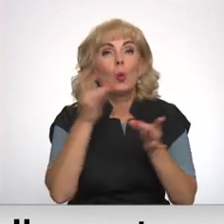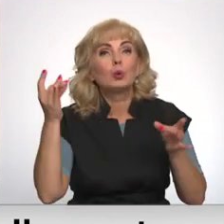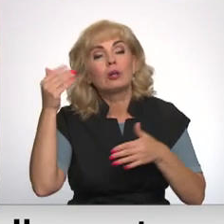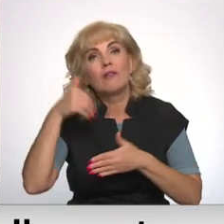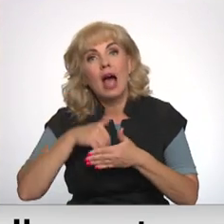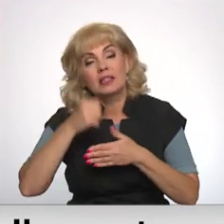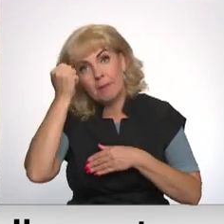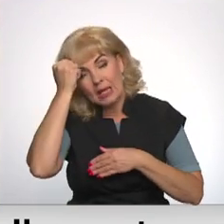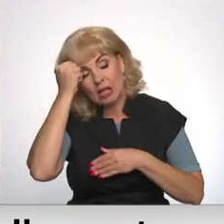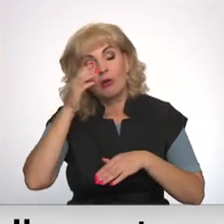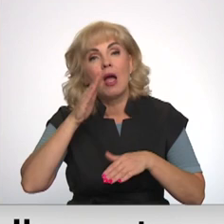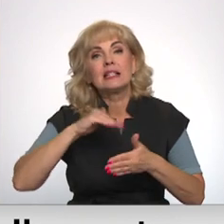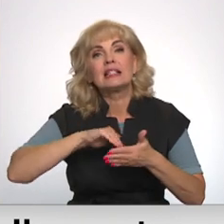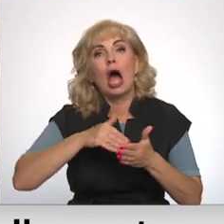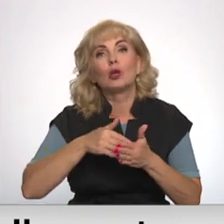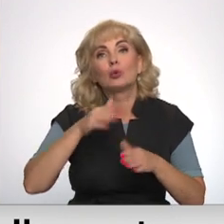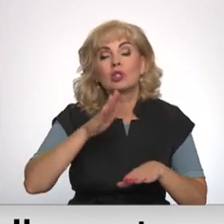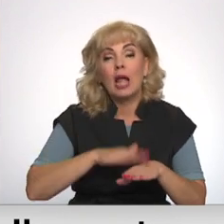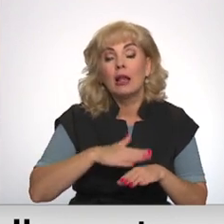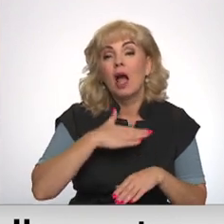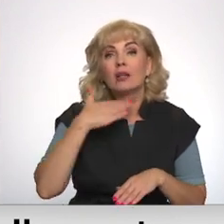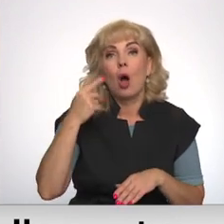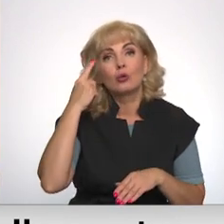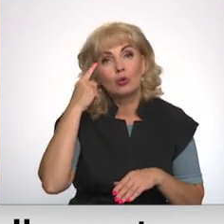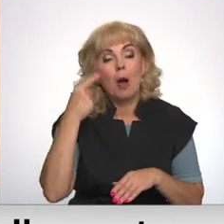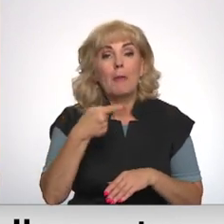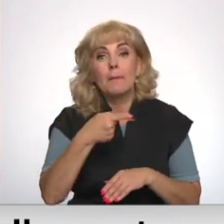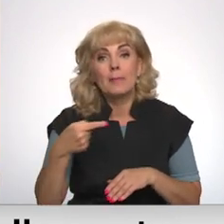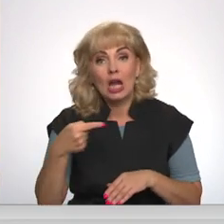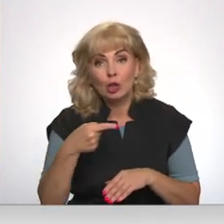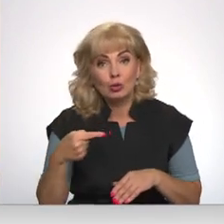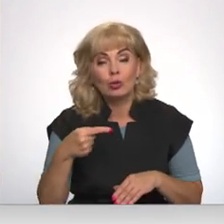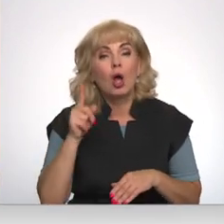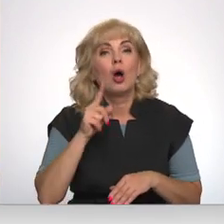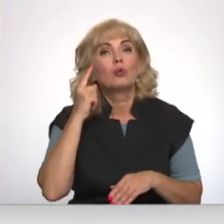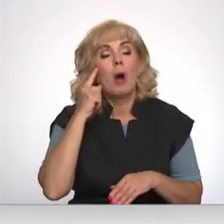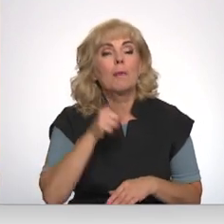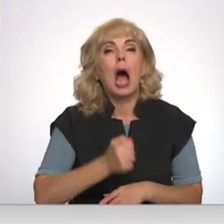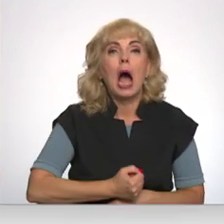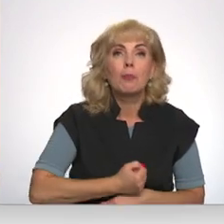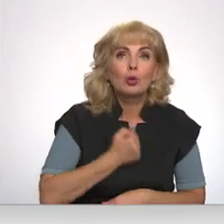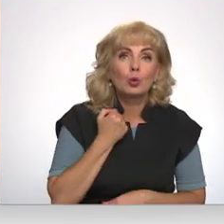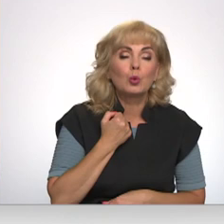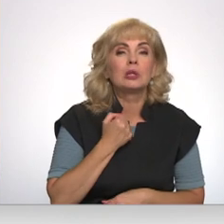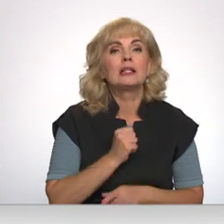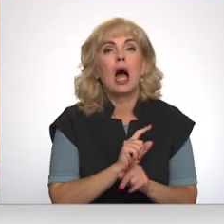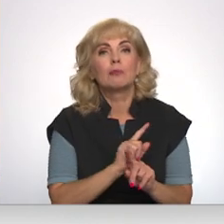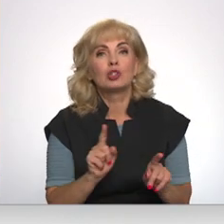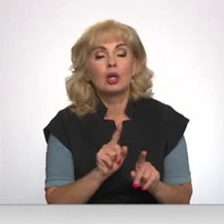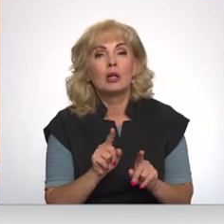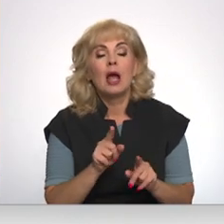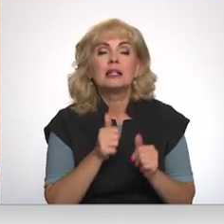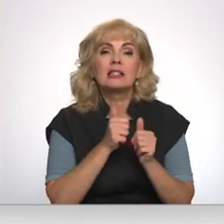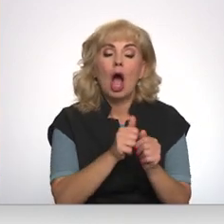vēsturiskā pieminekļa statusa dēļ. Daudziem tas šķiet kā mīnus. Tas šķiet kā apgrūtinājums, jo ir